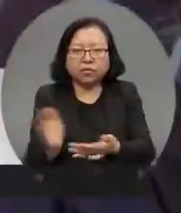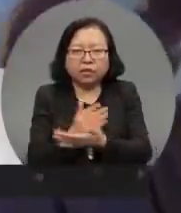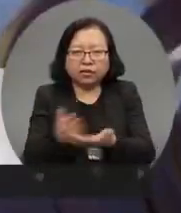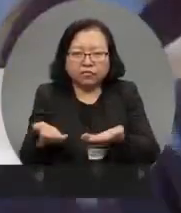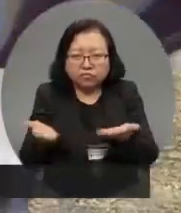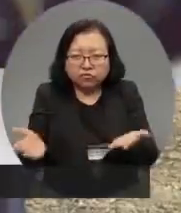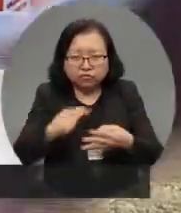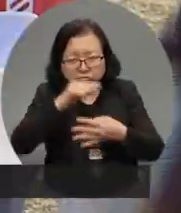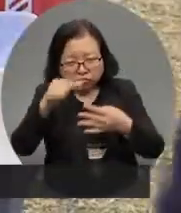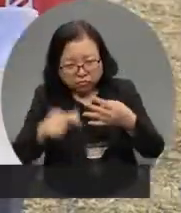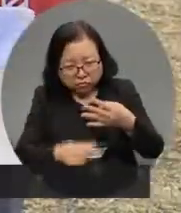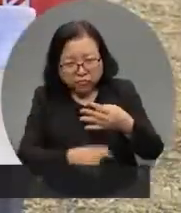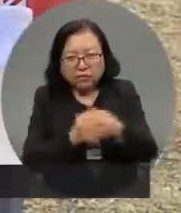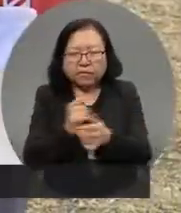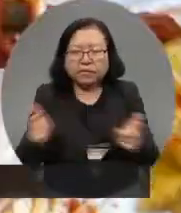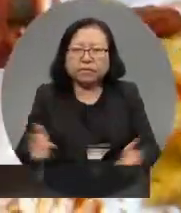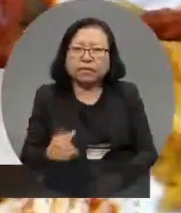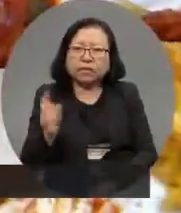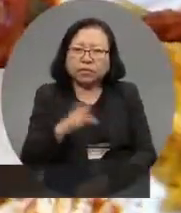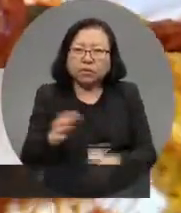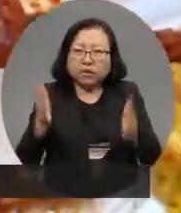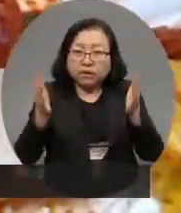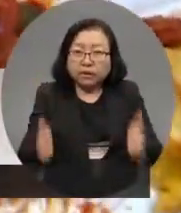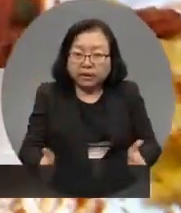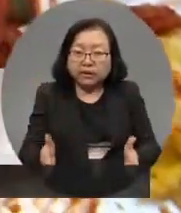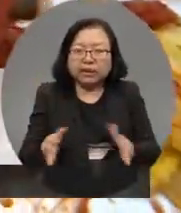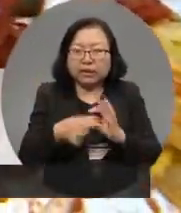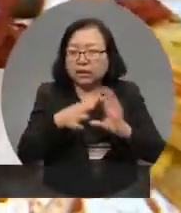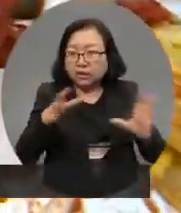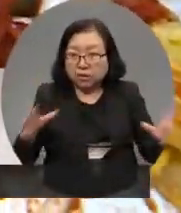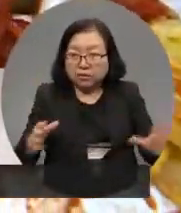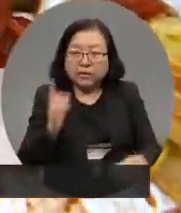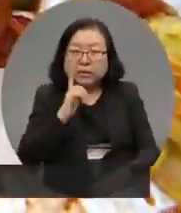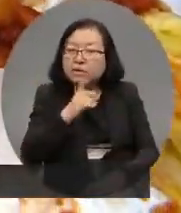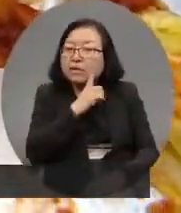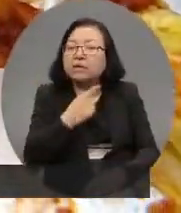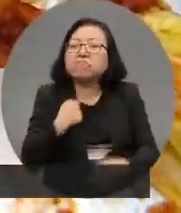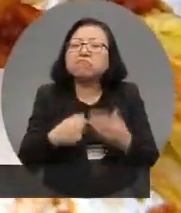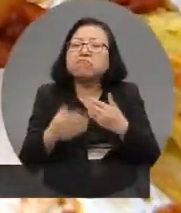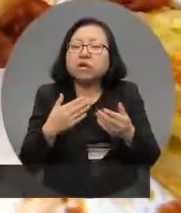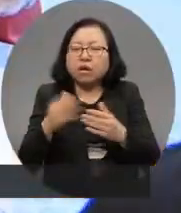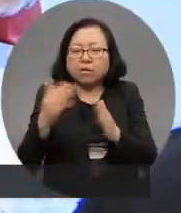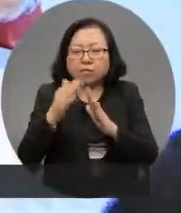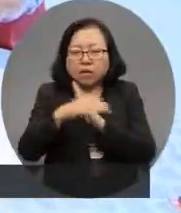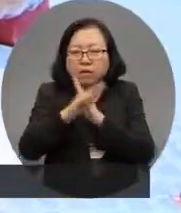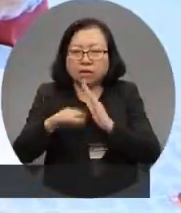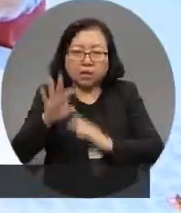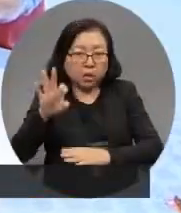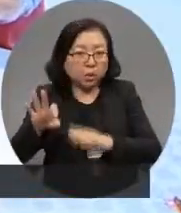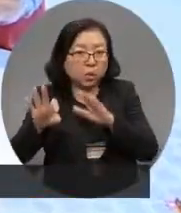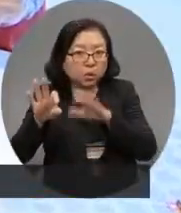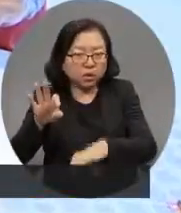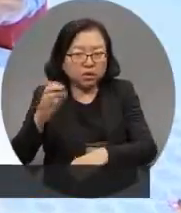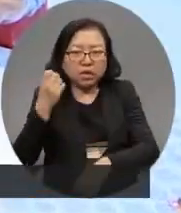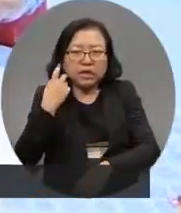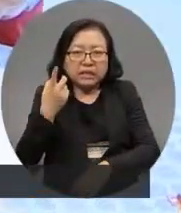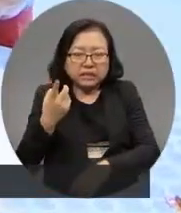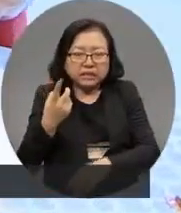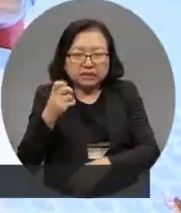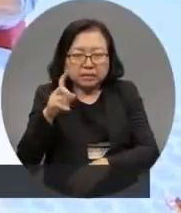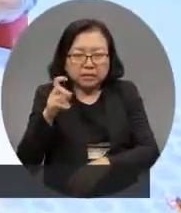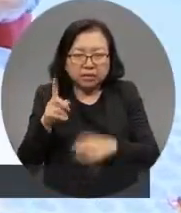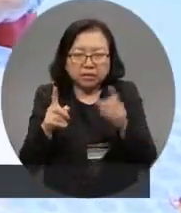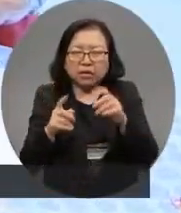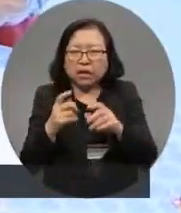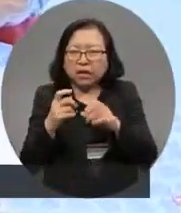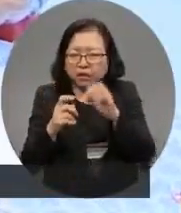프로그램으로 진행됩니다. 또 축제 기간과 관계없이 괴산 체험마을 14곳에서는 11월 한 달 동안 마을